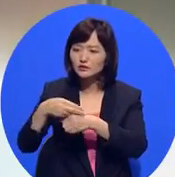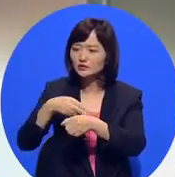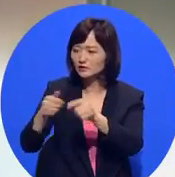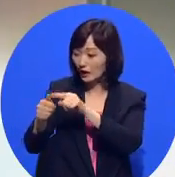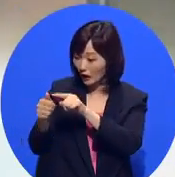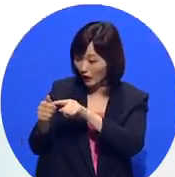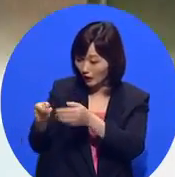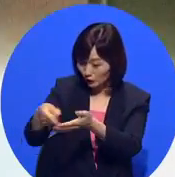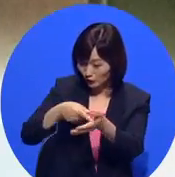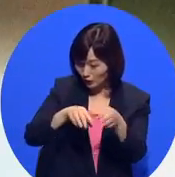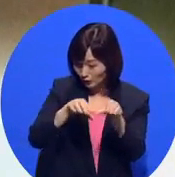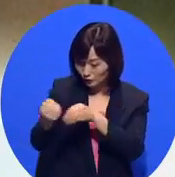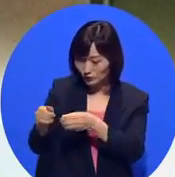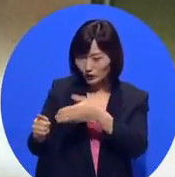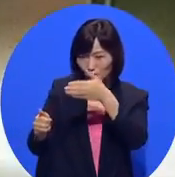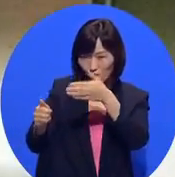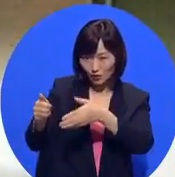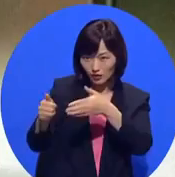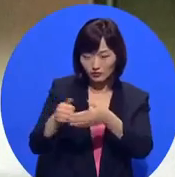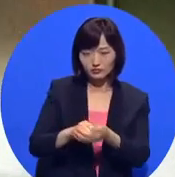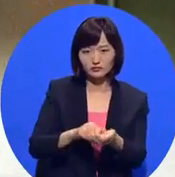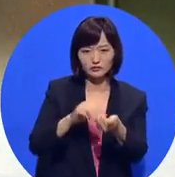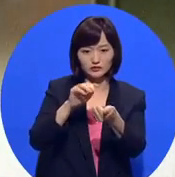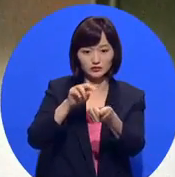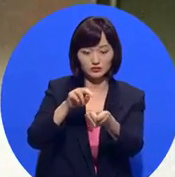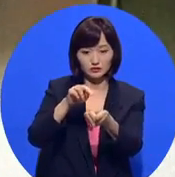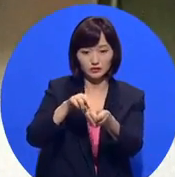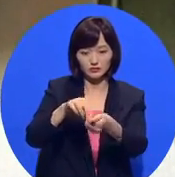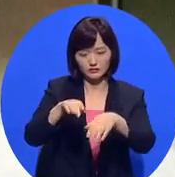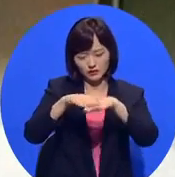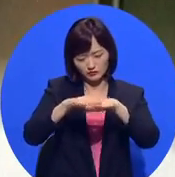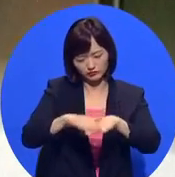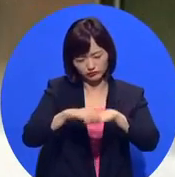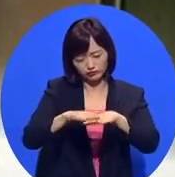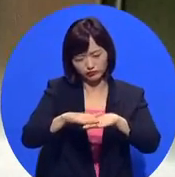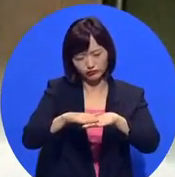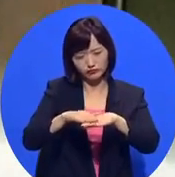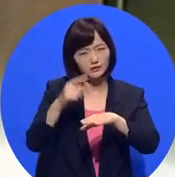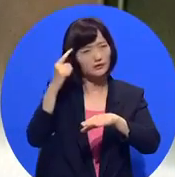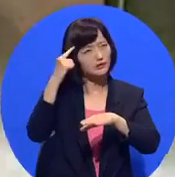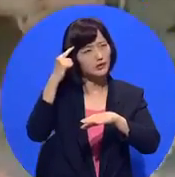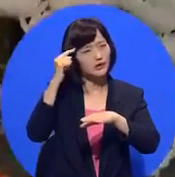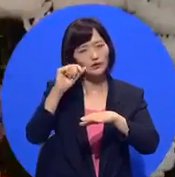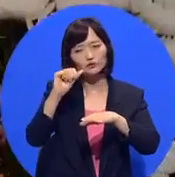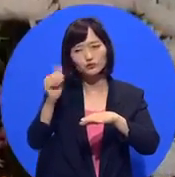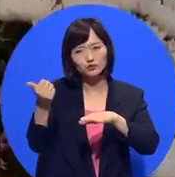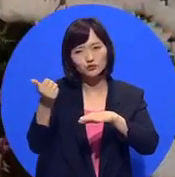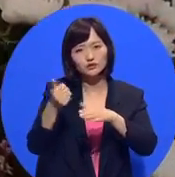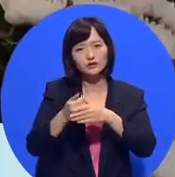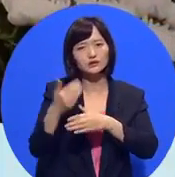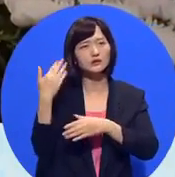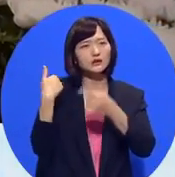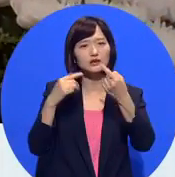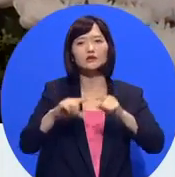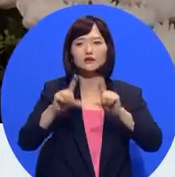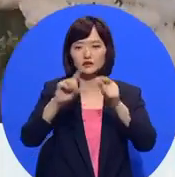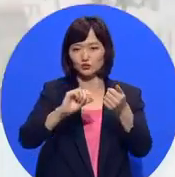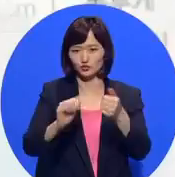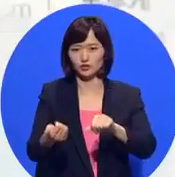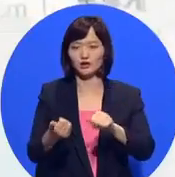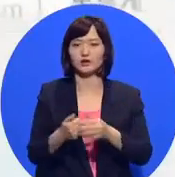중단을 요청하고 심폐소생술을 실시 합니다 뇌사상태에 빠진 이씨는 지난 일을 숨졌습니다